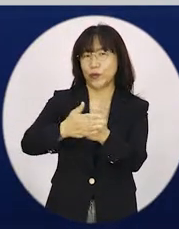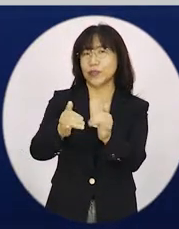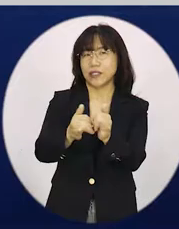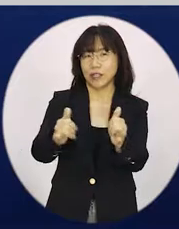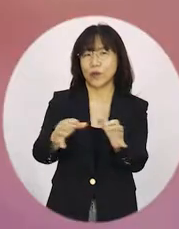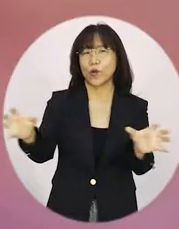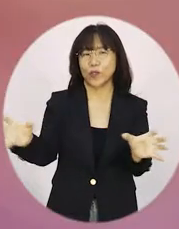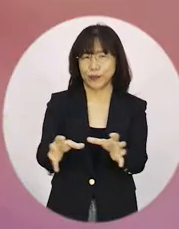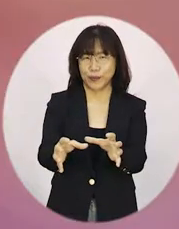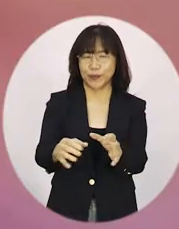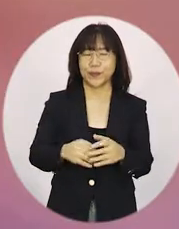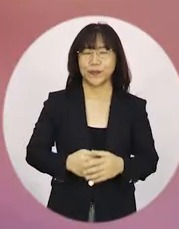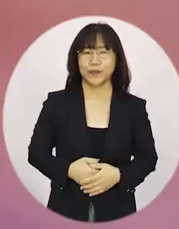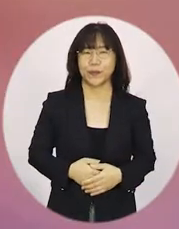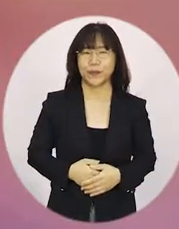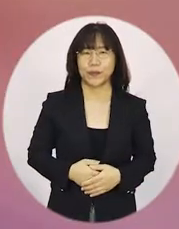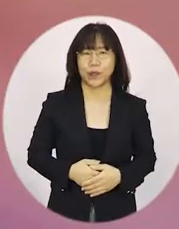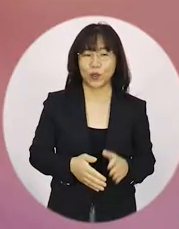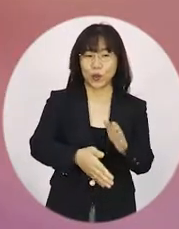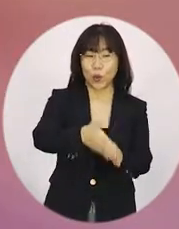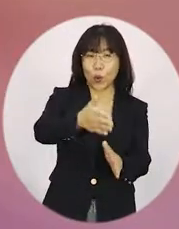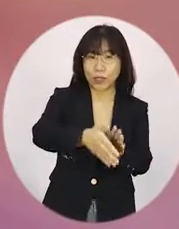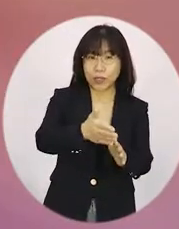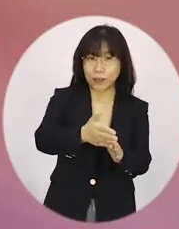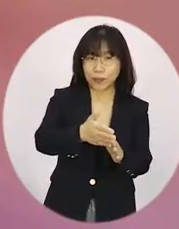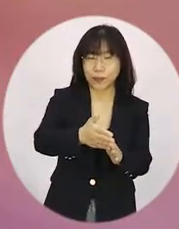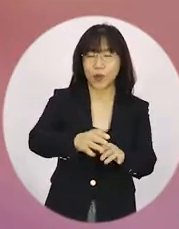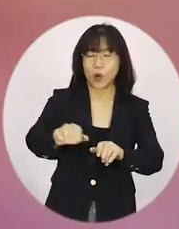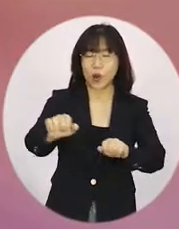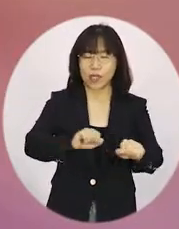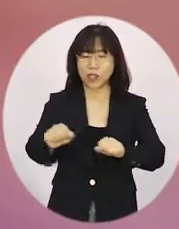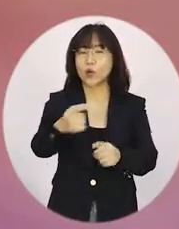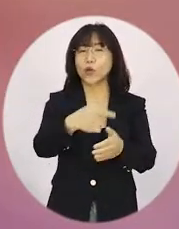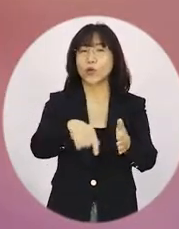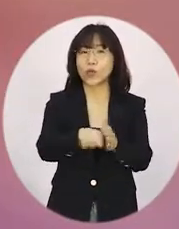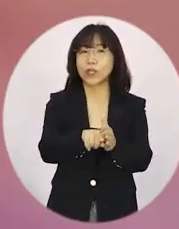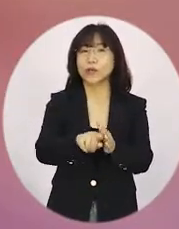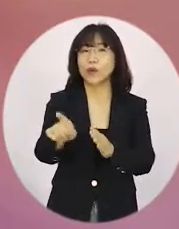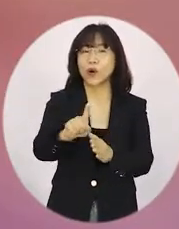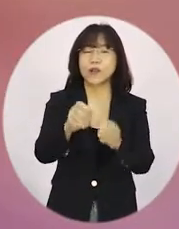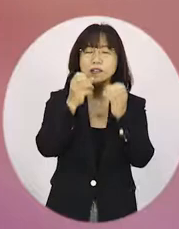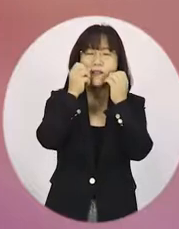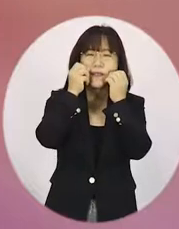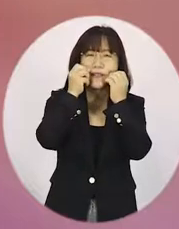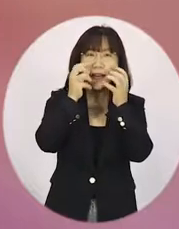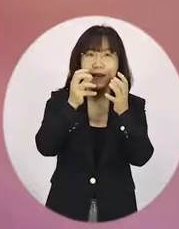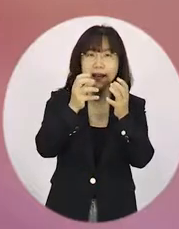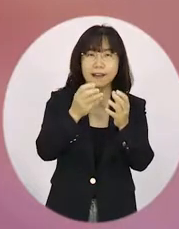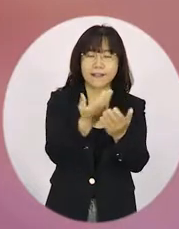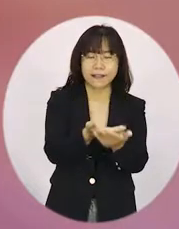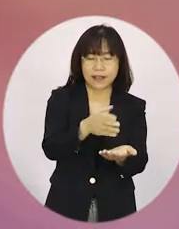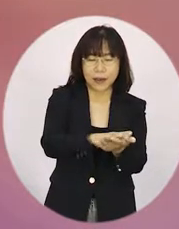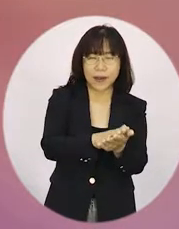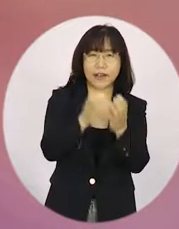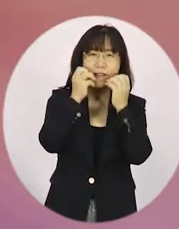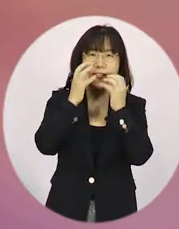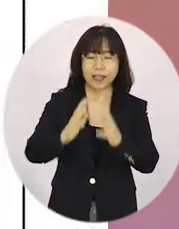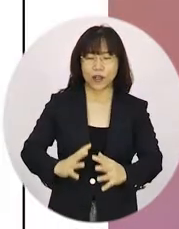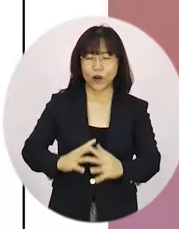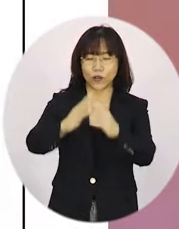모집합니다. 원도심 활성화 구민 소통 서포터즈는 재개발, 재건축에 도움이 될 아이디어를